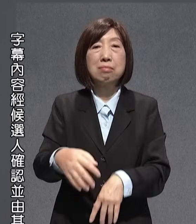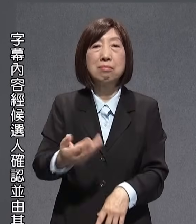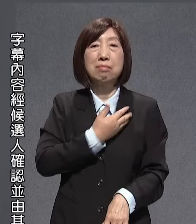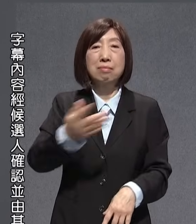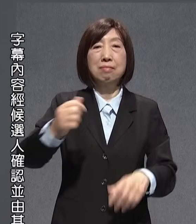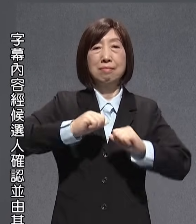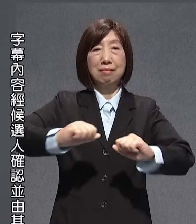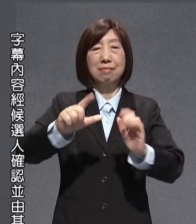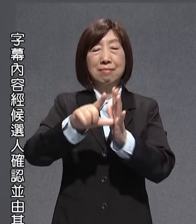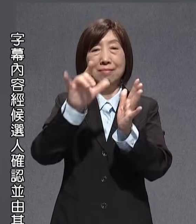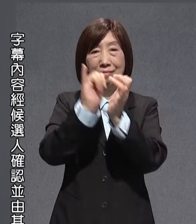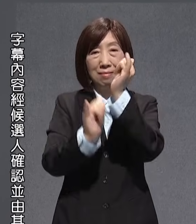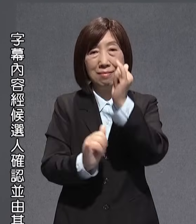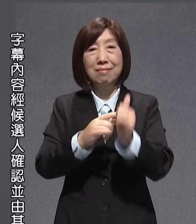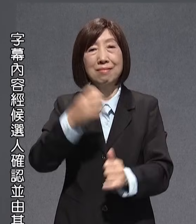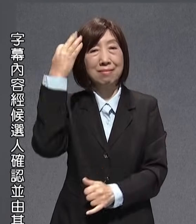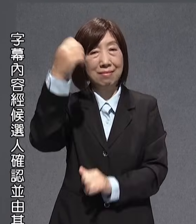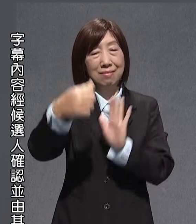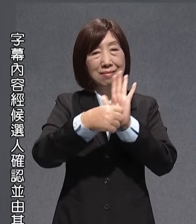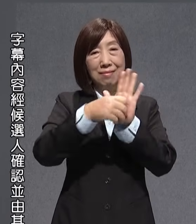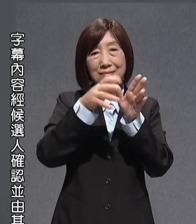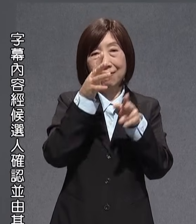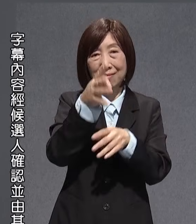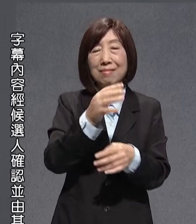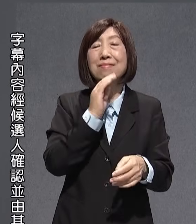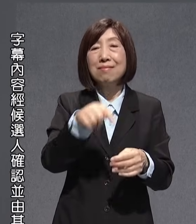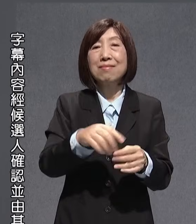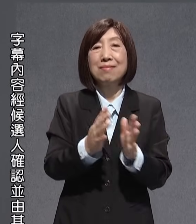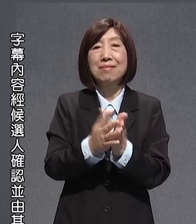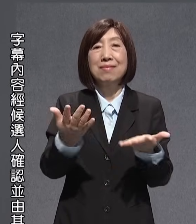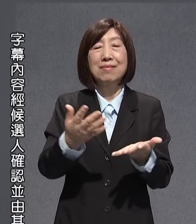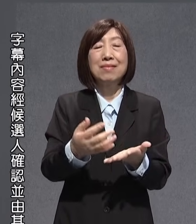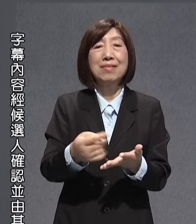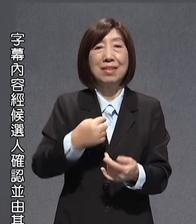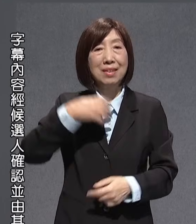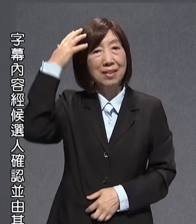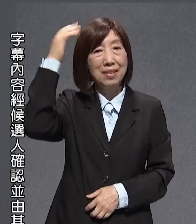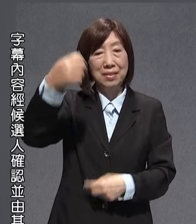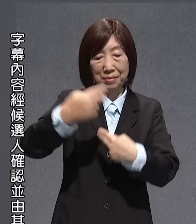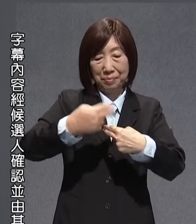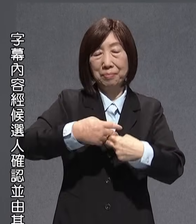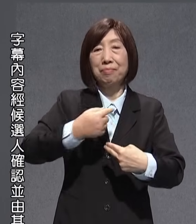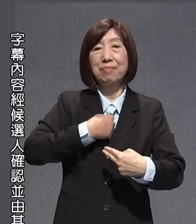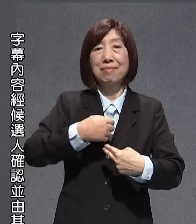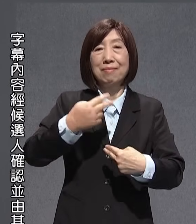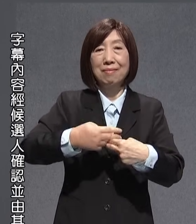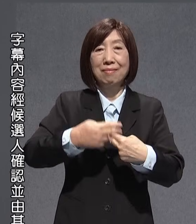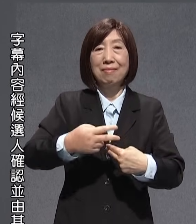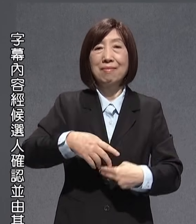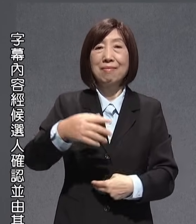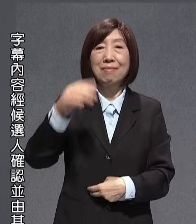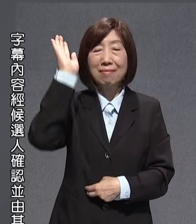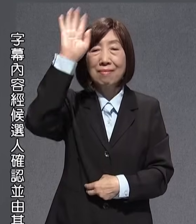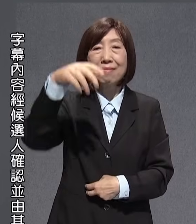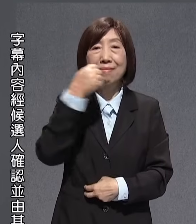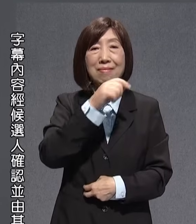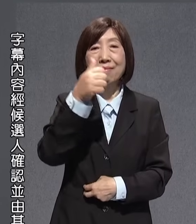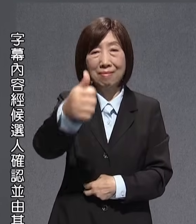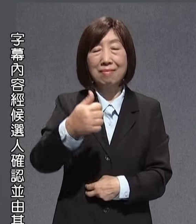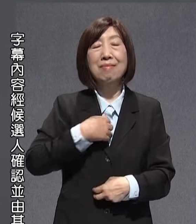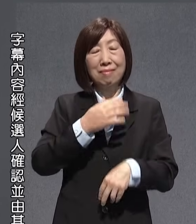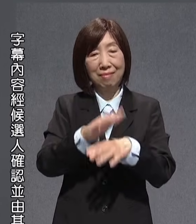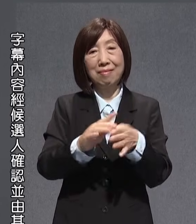世代成为台湾的新名词、新活力。相信柯文哲，相信美好台湾会在我们的手中实